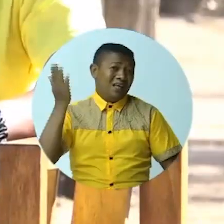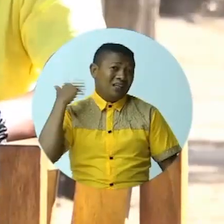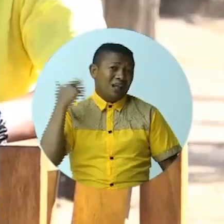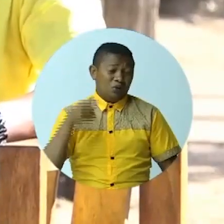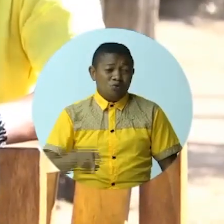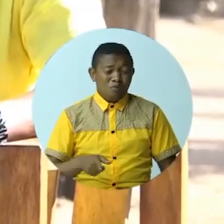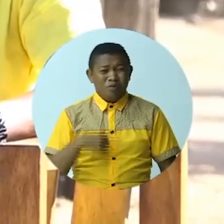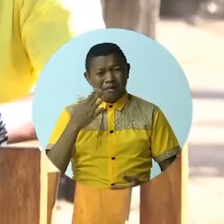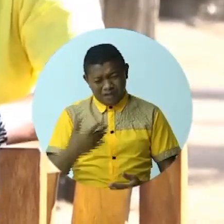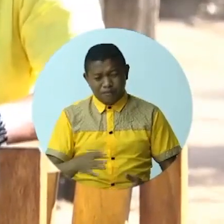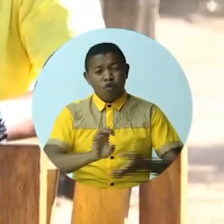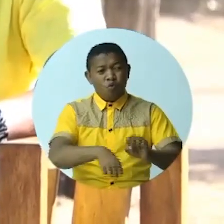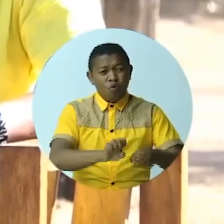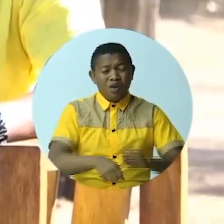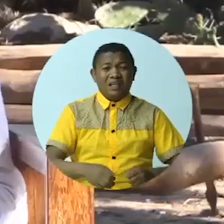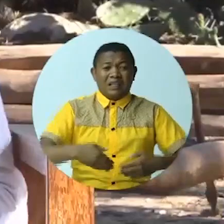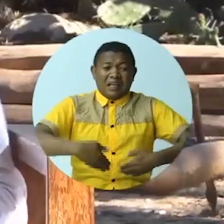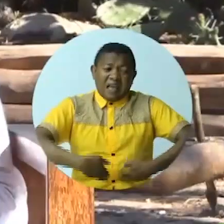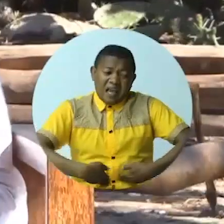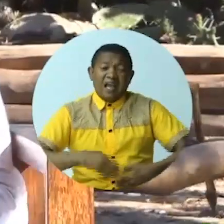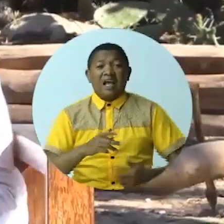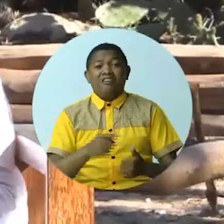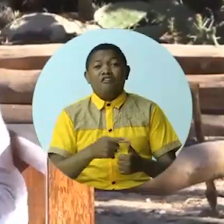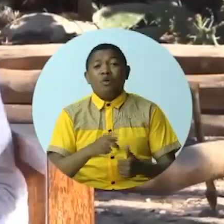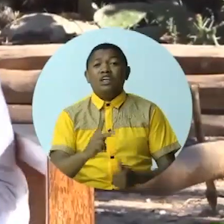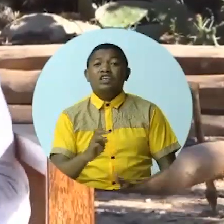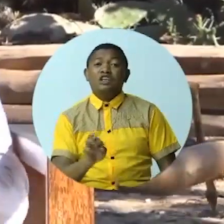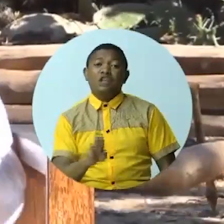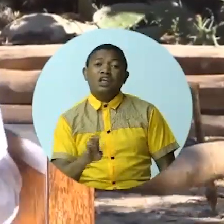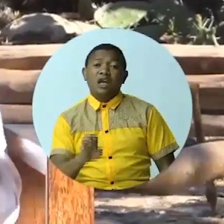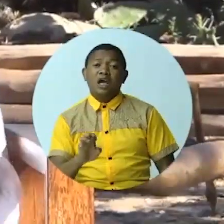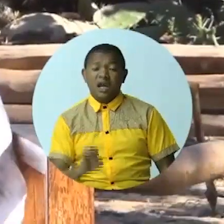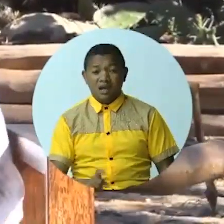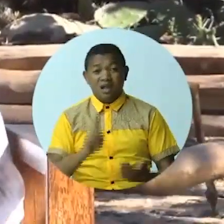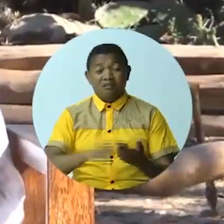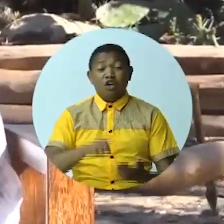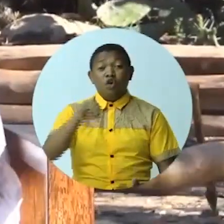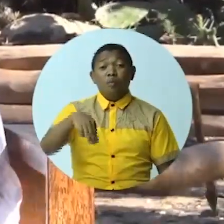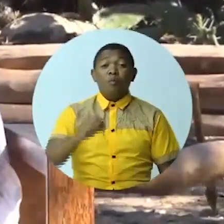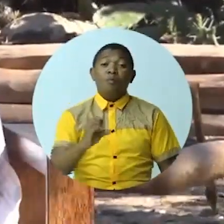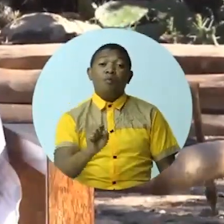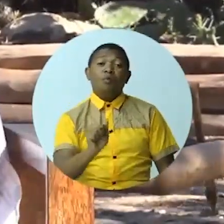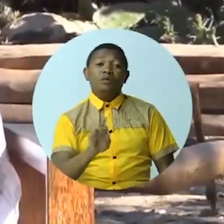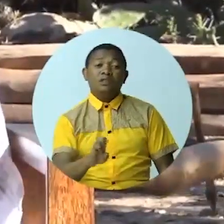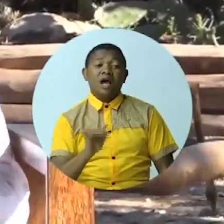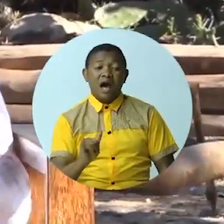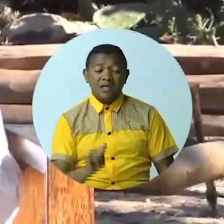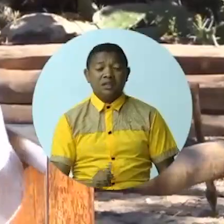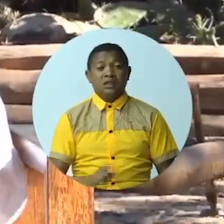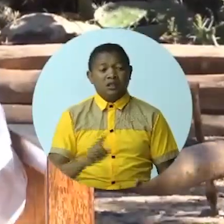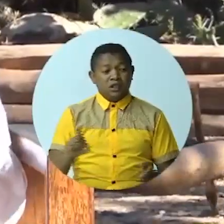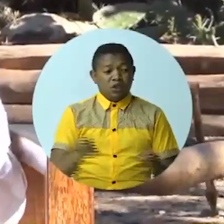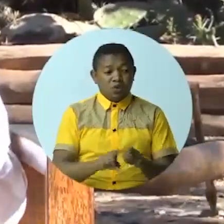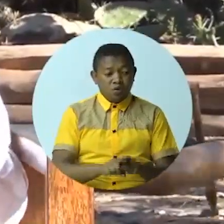zao mosary zao ny atiatsimo voalohany zay fa faharoa manarakarak'izay a